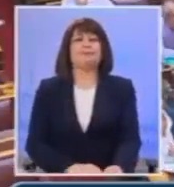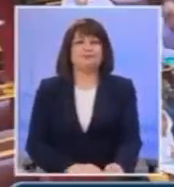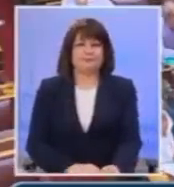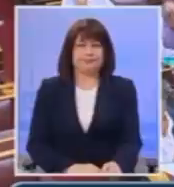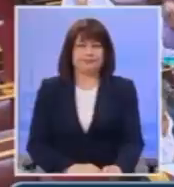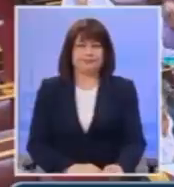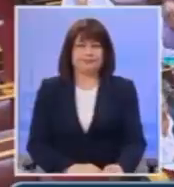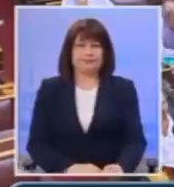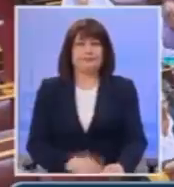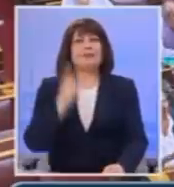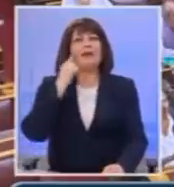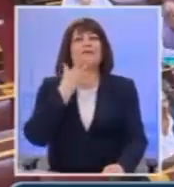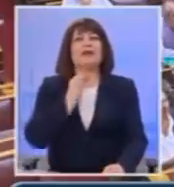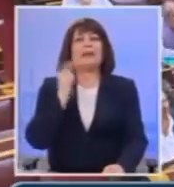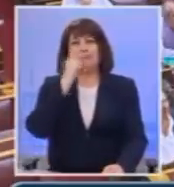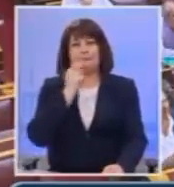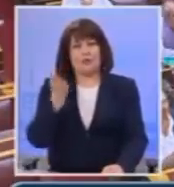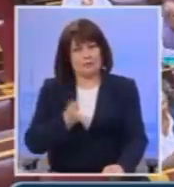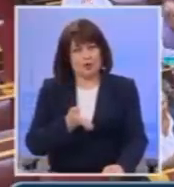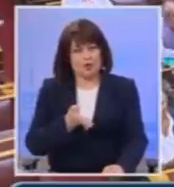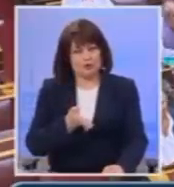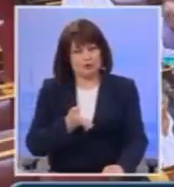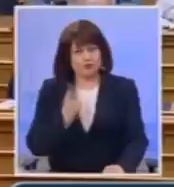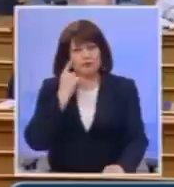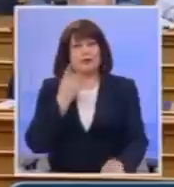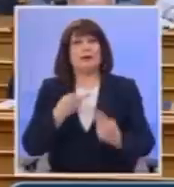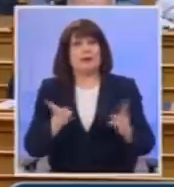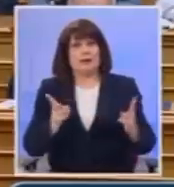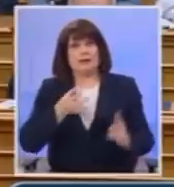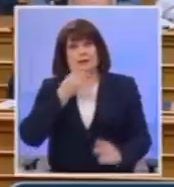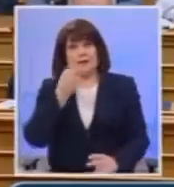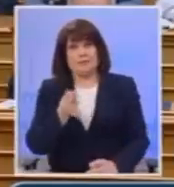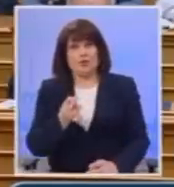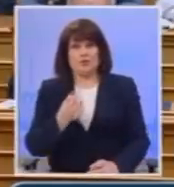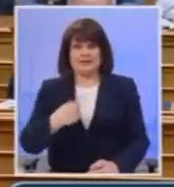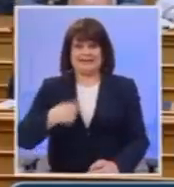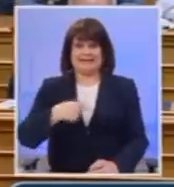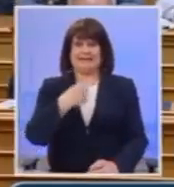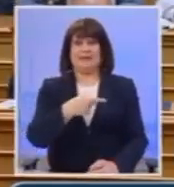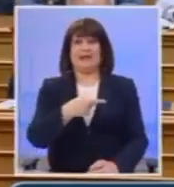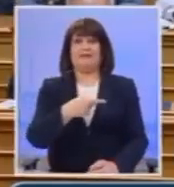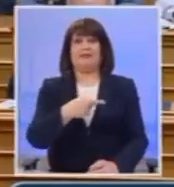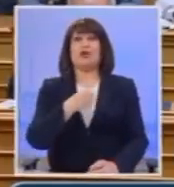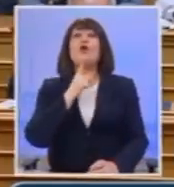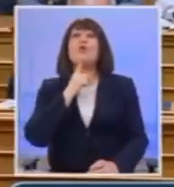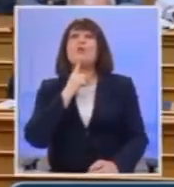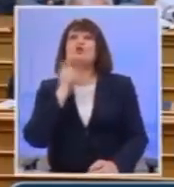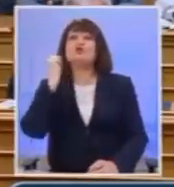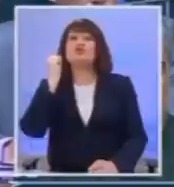Μια που είναι και πρωθυπουργός εδώ, θα μου επιτρέψετε να πω ότι να μην συμπεριφερόμαστε στη Βουλή όπως στις κομματικές μας